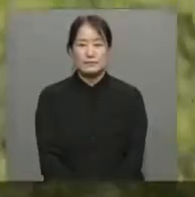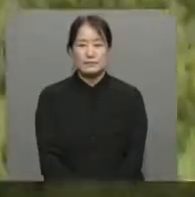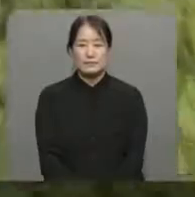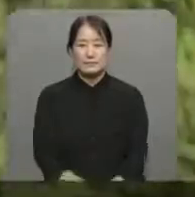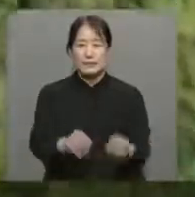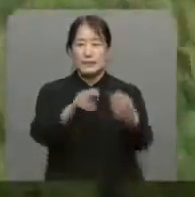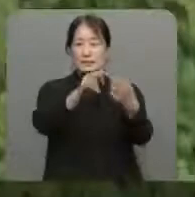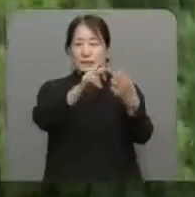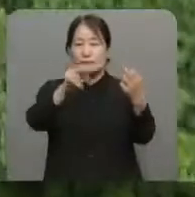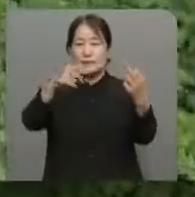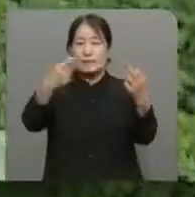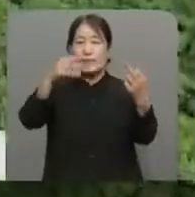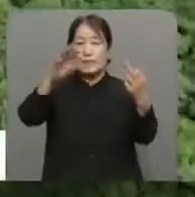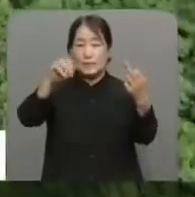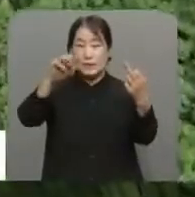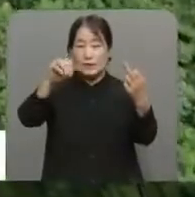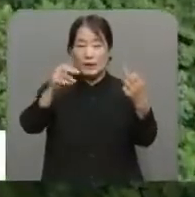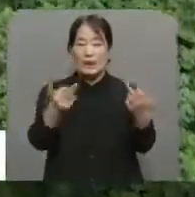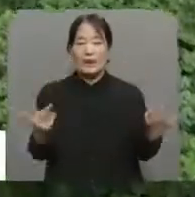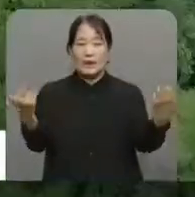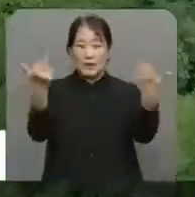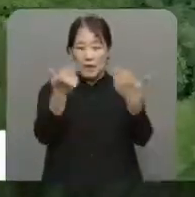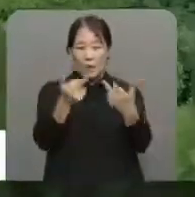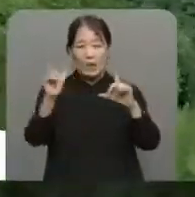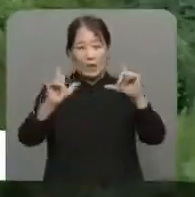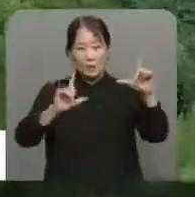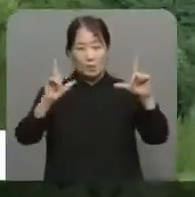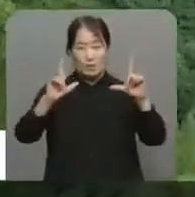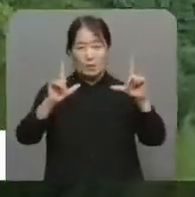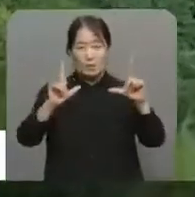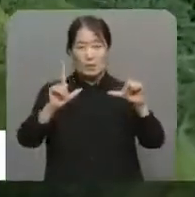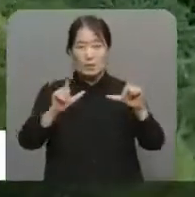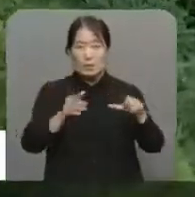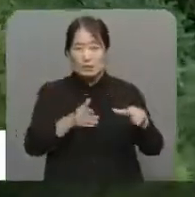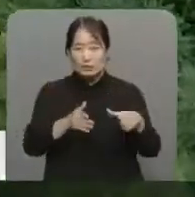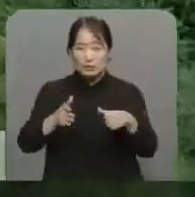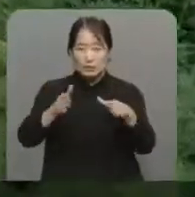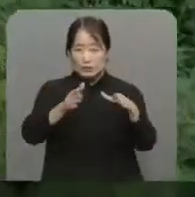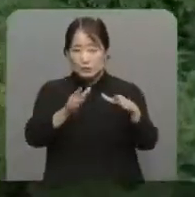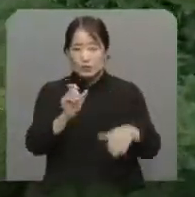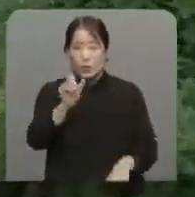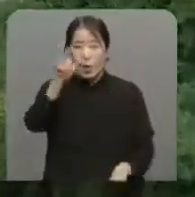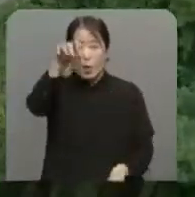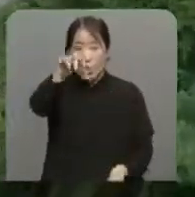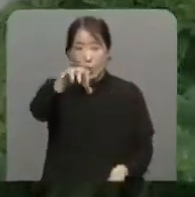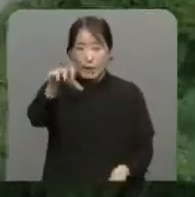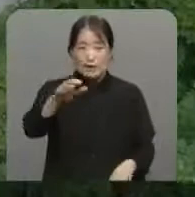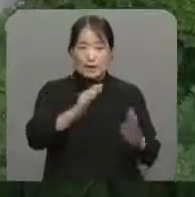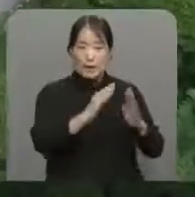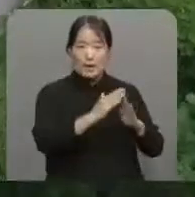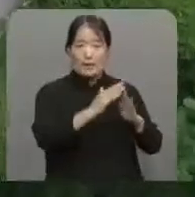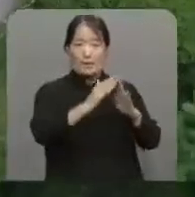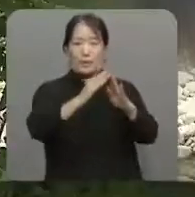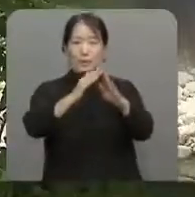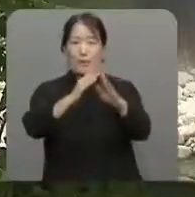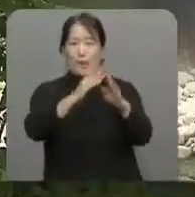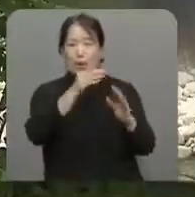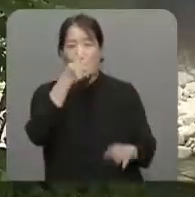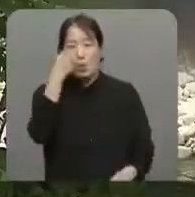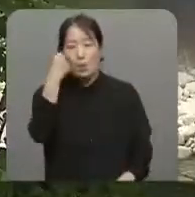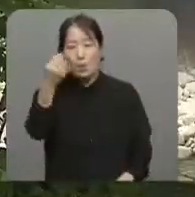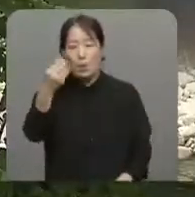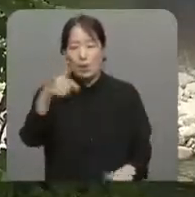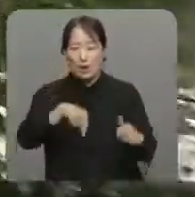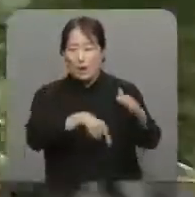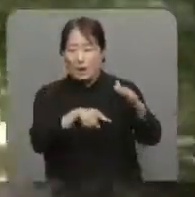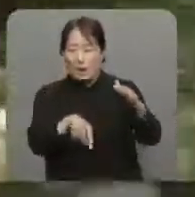해발 1000m 높이의 산에 자리한 계곡입니다. 입구에서부터 깊숙한 골짜기까지 천막이 끝없이 이어집니다. 그